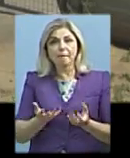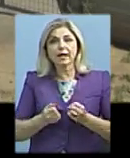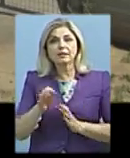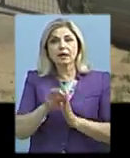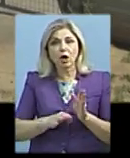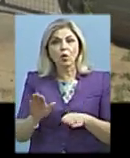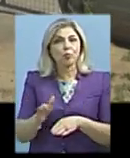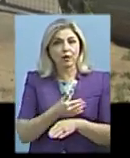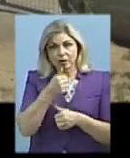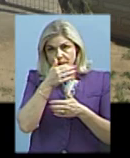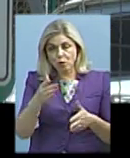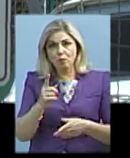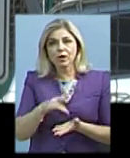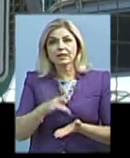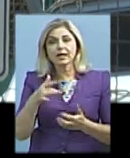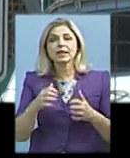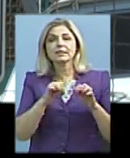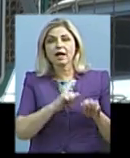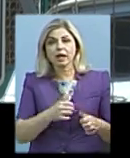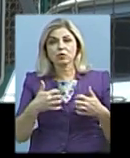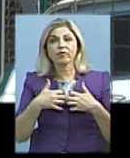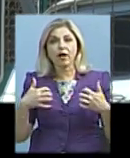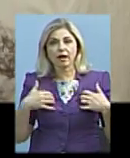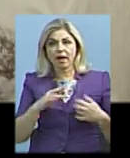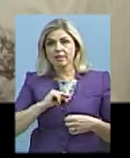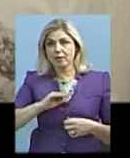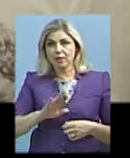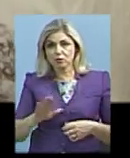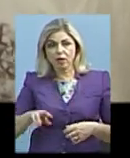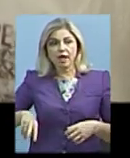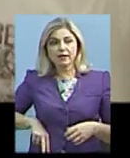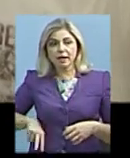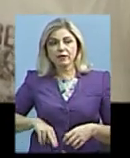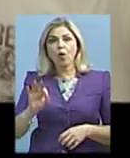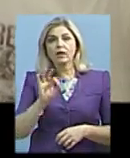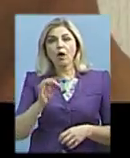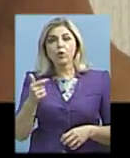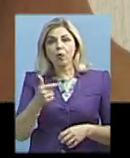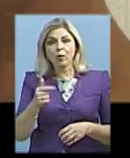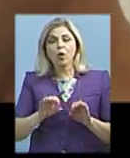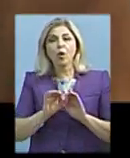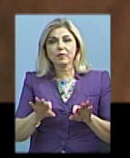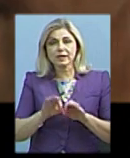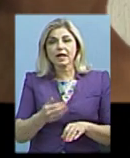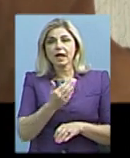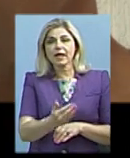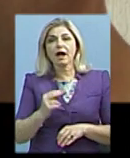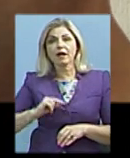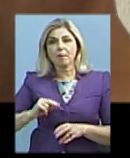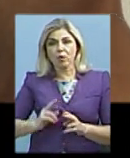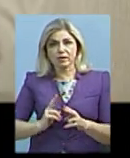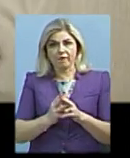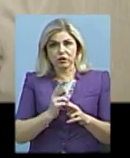могли, оскільки Центр захисту тварин не працював. Директор підприємства Олександр Голобородський пояснює, їхні роботі